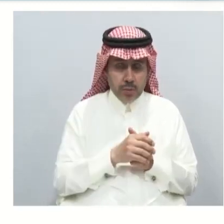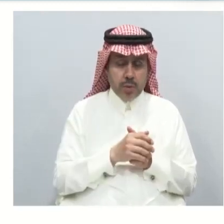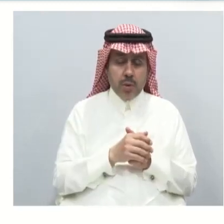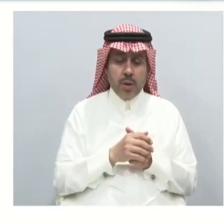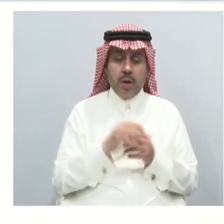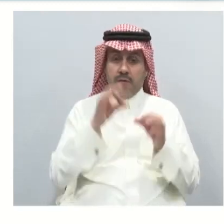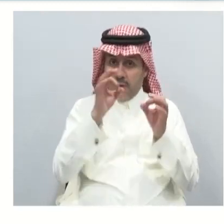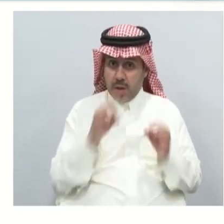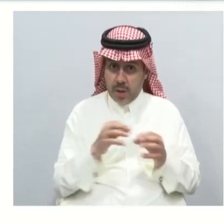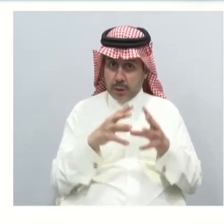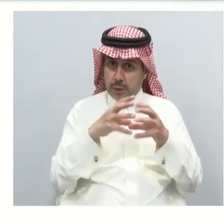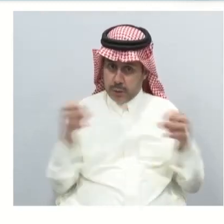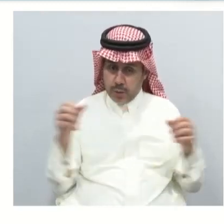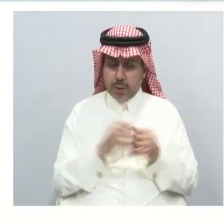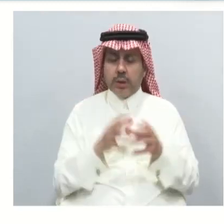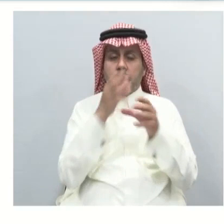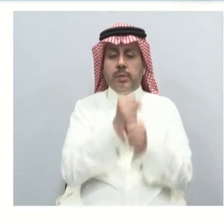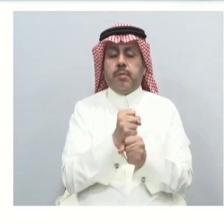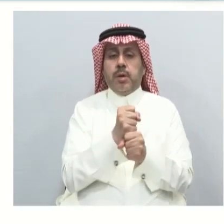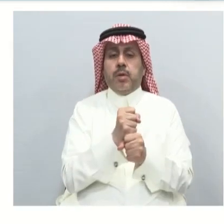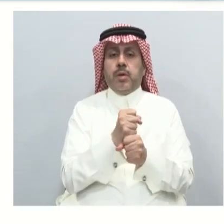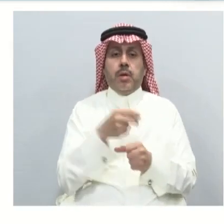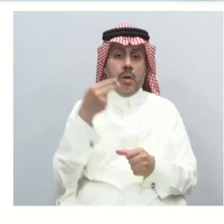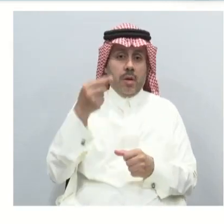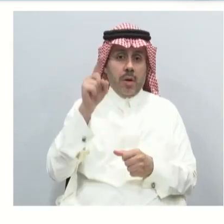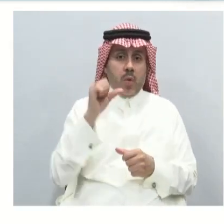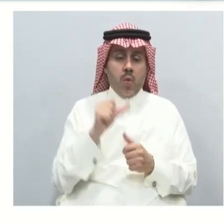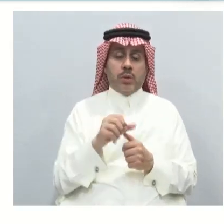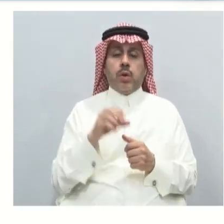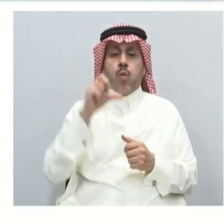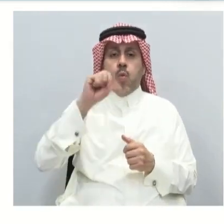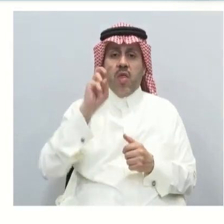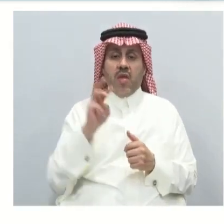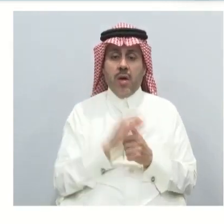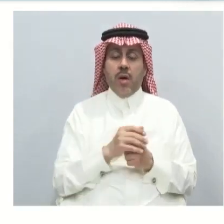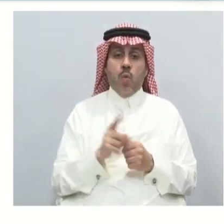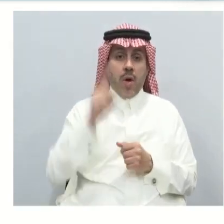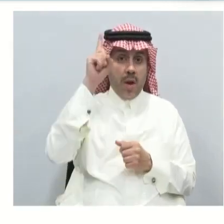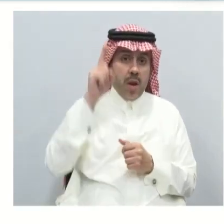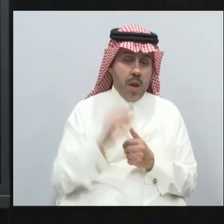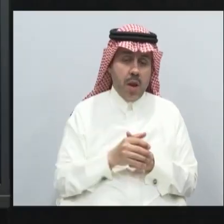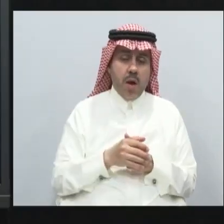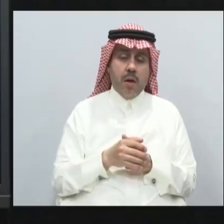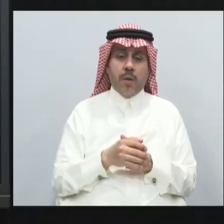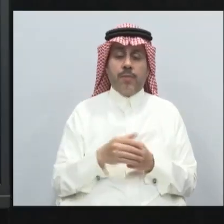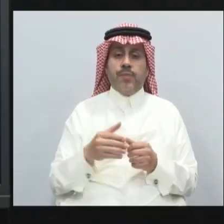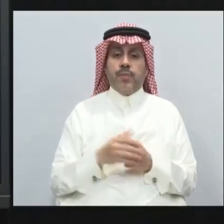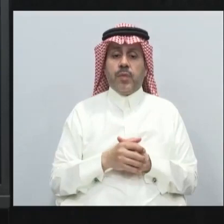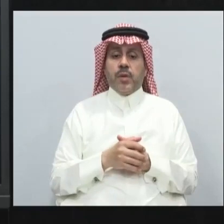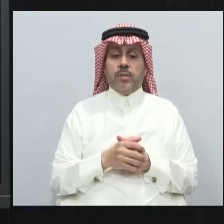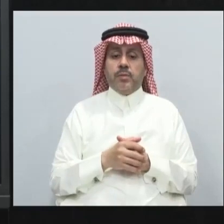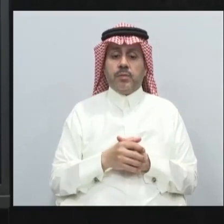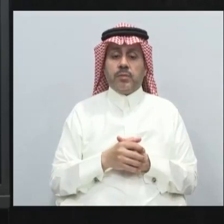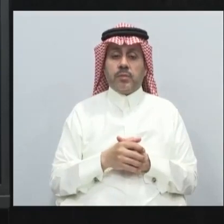استمسك بالعروه الوثقى والى الله عاقبه الامور تاملوا ومن يسلم وجهه